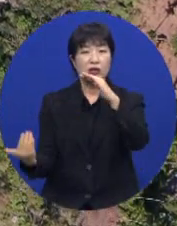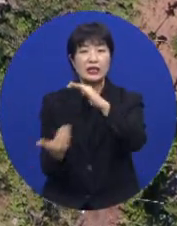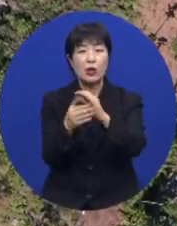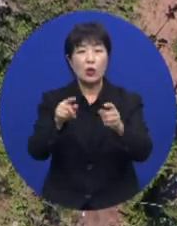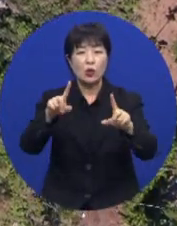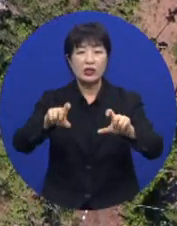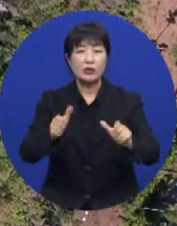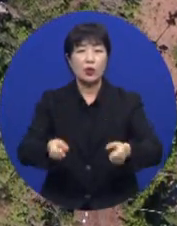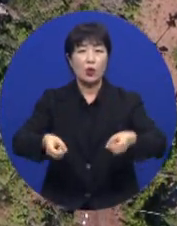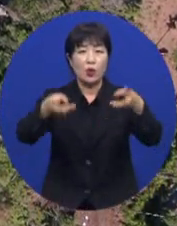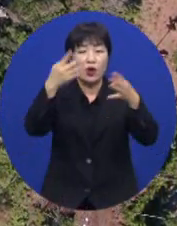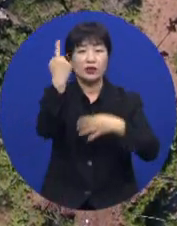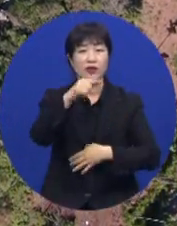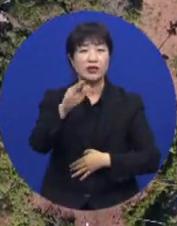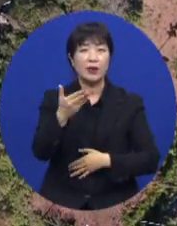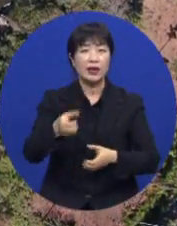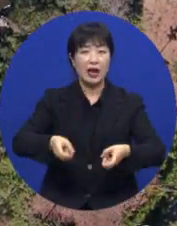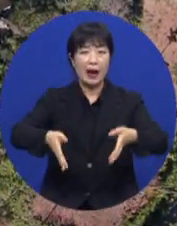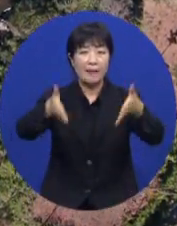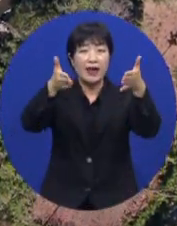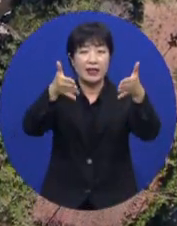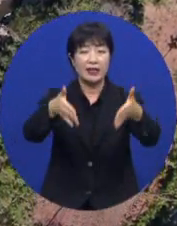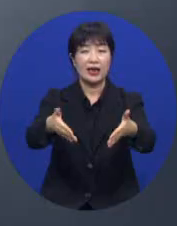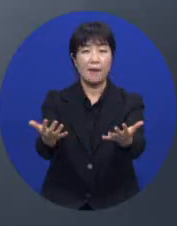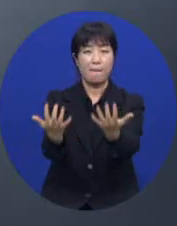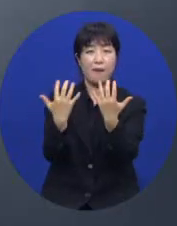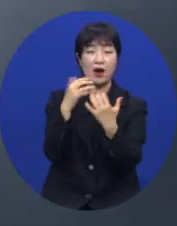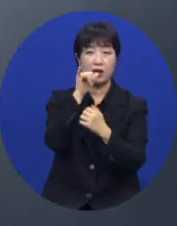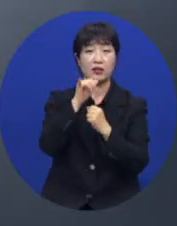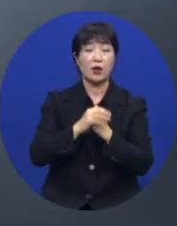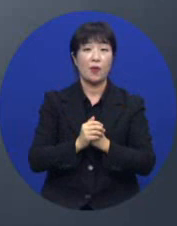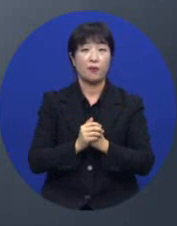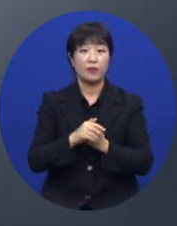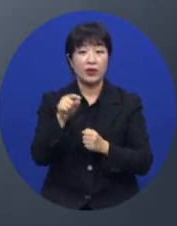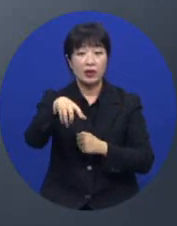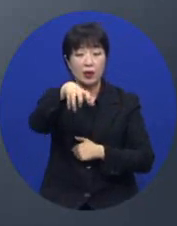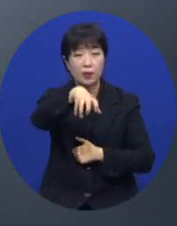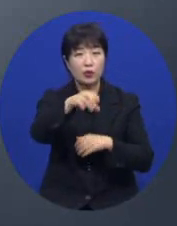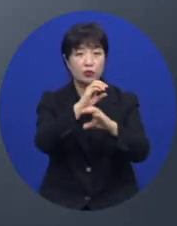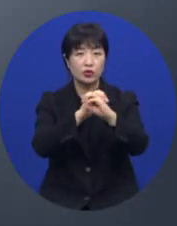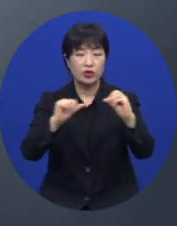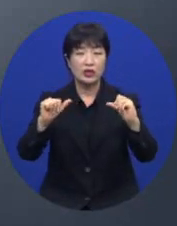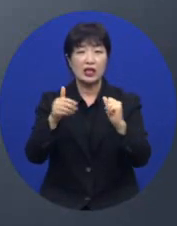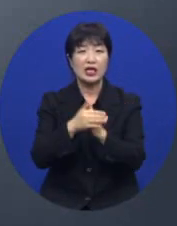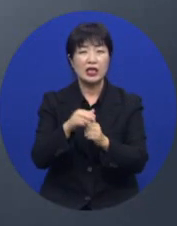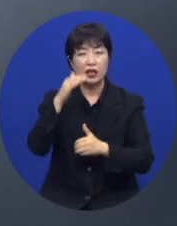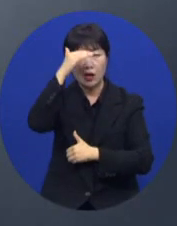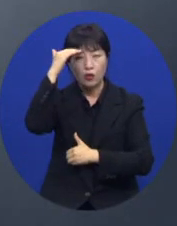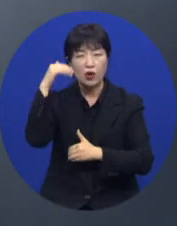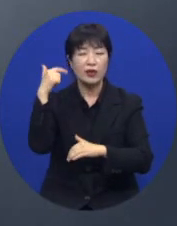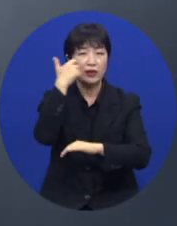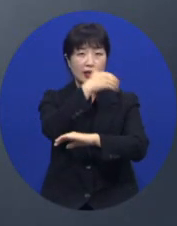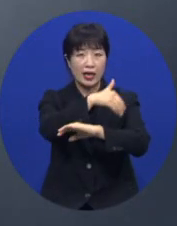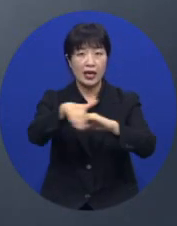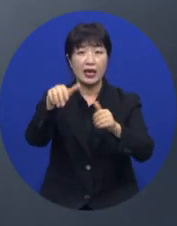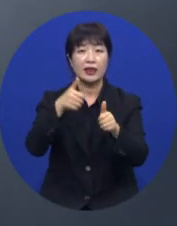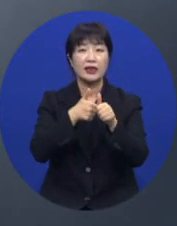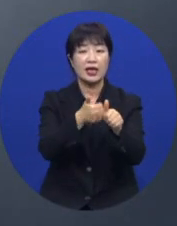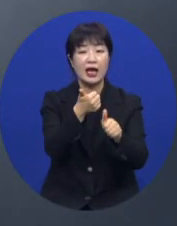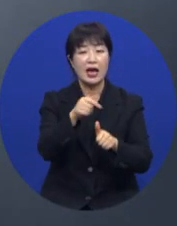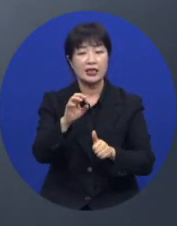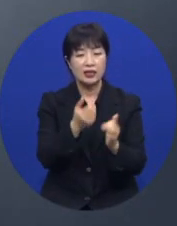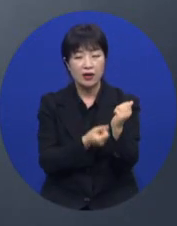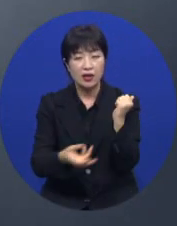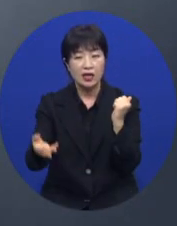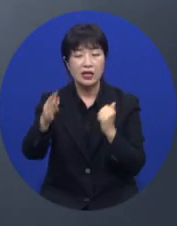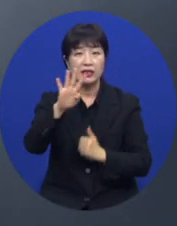15층 1429세대 아파트가 들어섭니다. 하지만 해당 부지는 제주도 경관관리 계획에 따라 하천